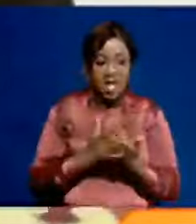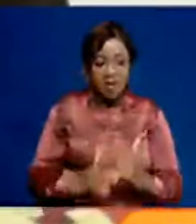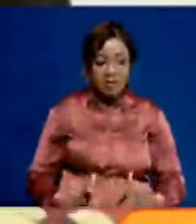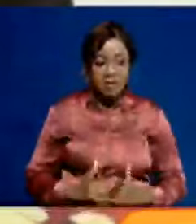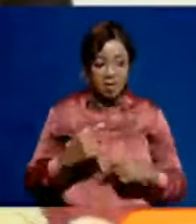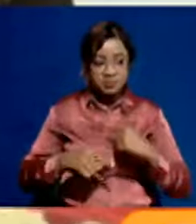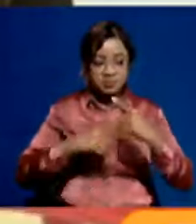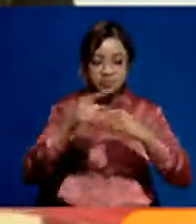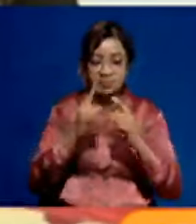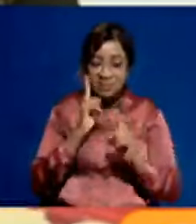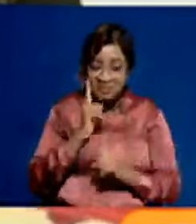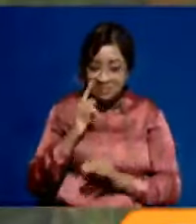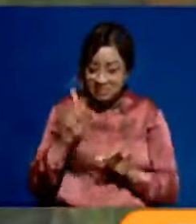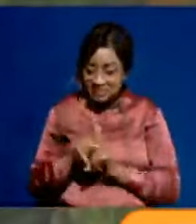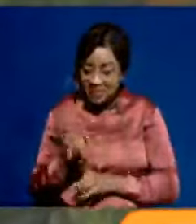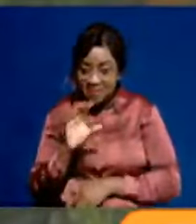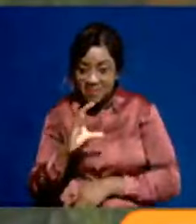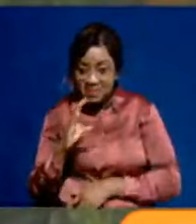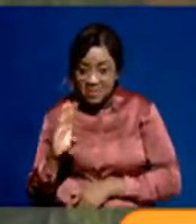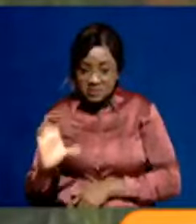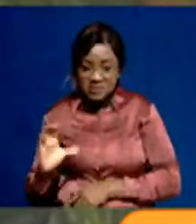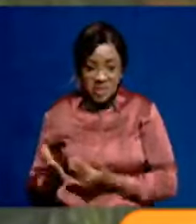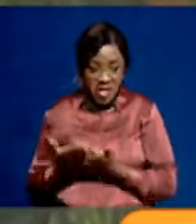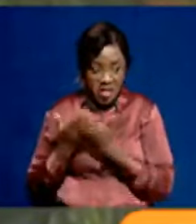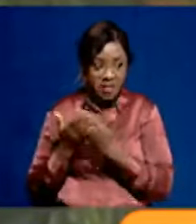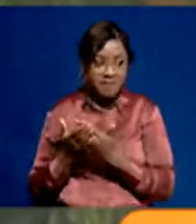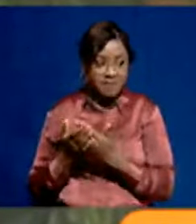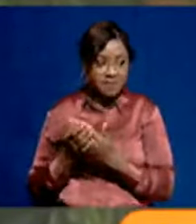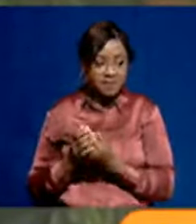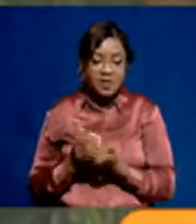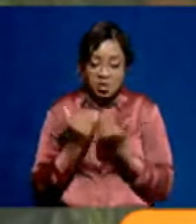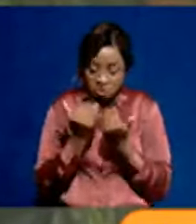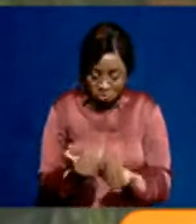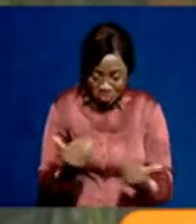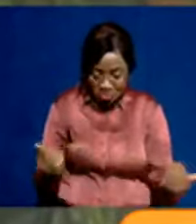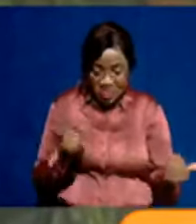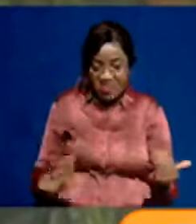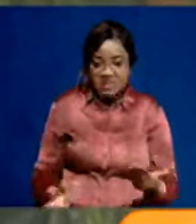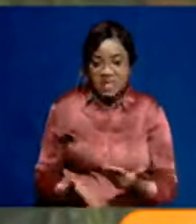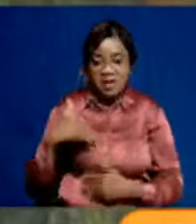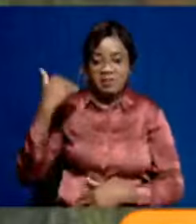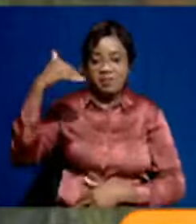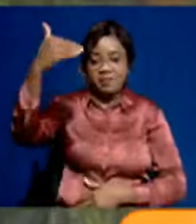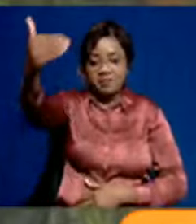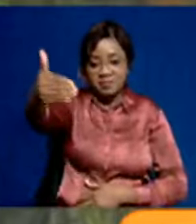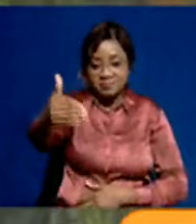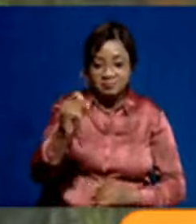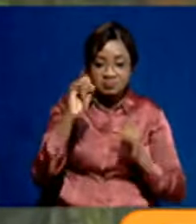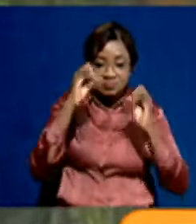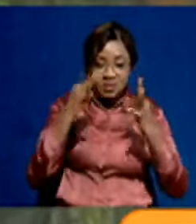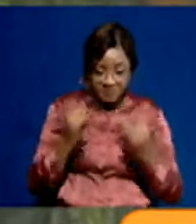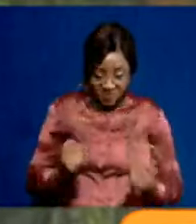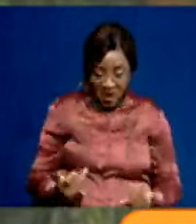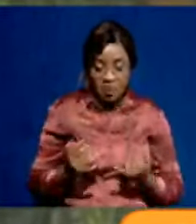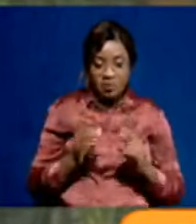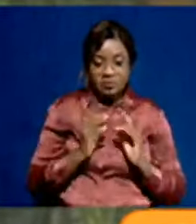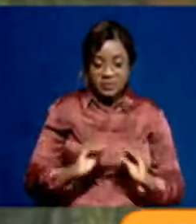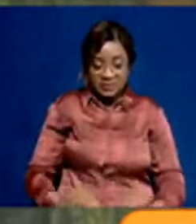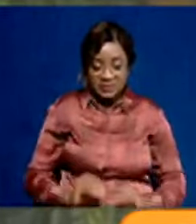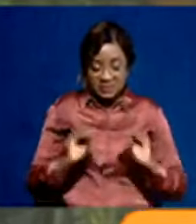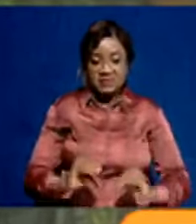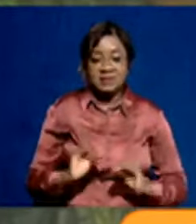wa CBC unavyosisitiza. Vile tu watu naambiwa watoto ndio future. So if we start sahi, considering